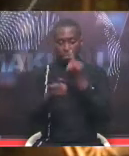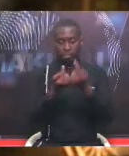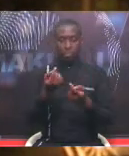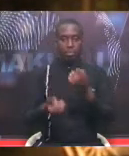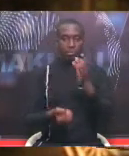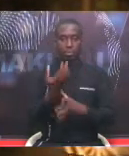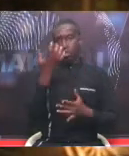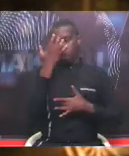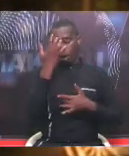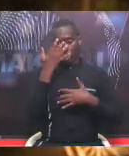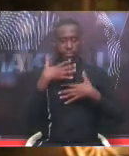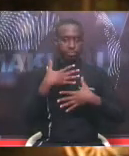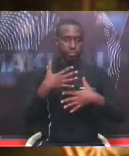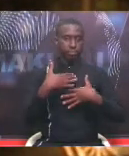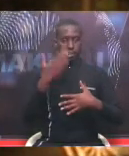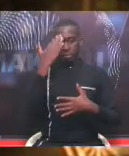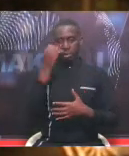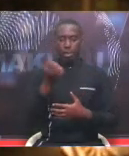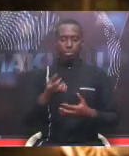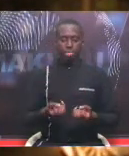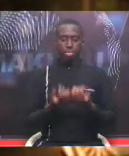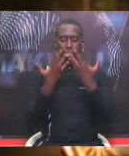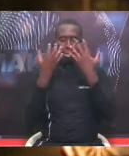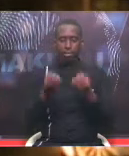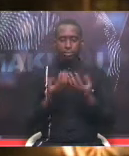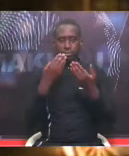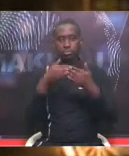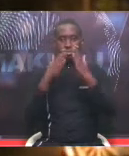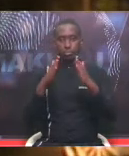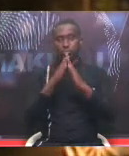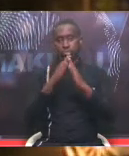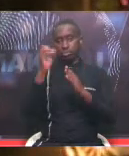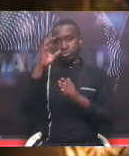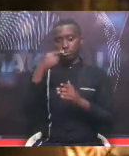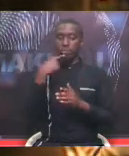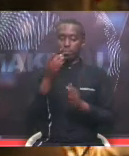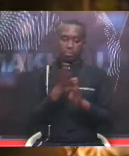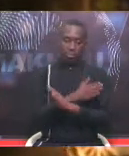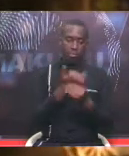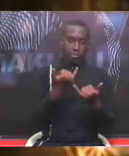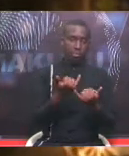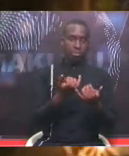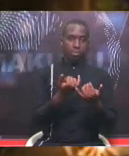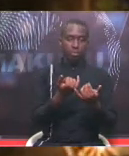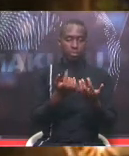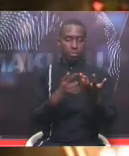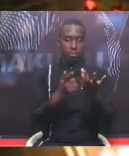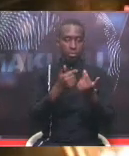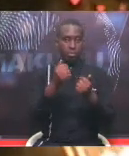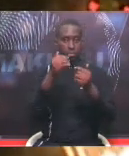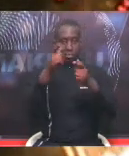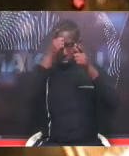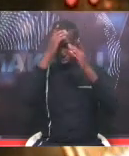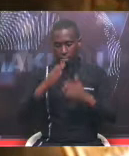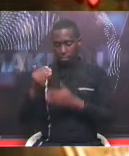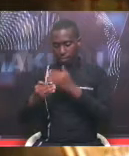indwara z'ubuhumekero bitewe n'ivumbiri uri mu buyobozi bw'umujyi wa Kigali. Bwo babwiye TVT niko babanje ubungubu kubawarira abaturage baturiye